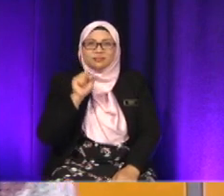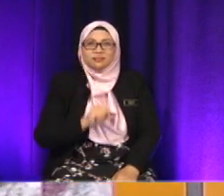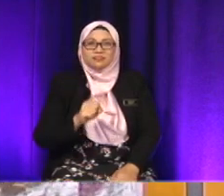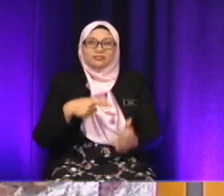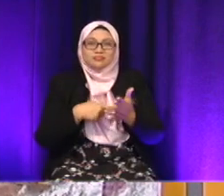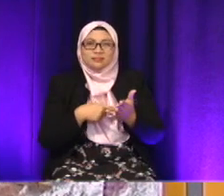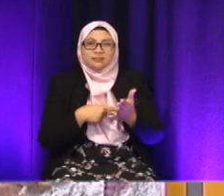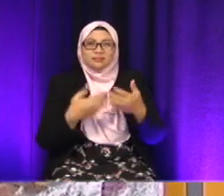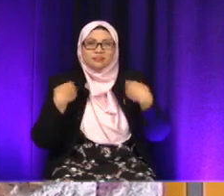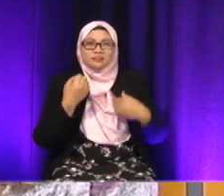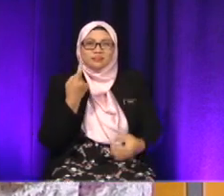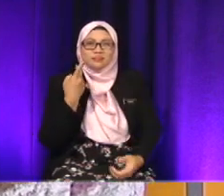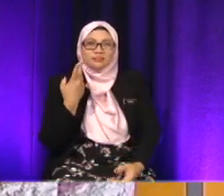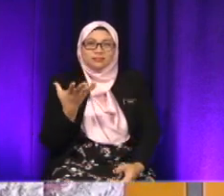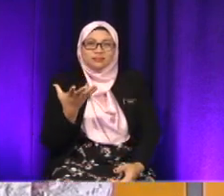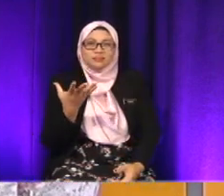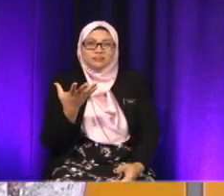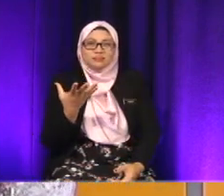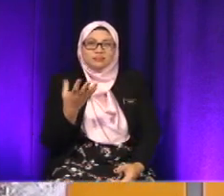ada berapa